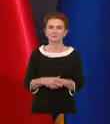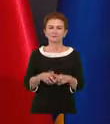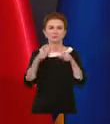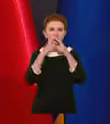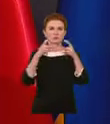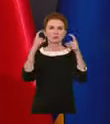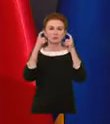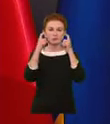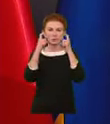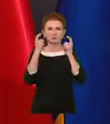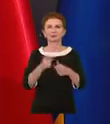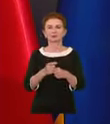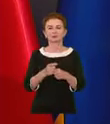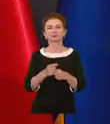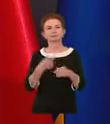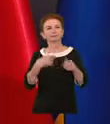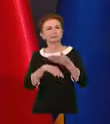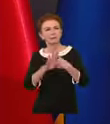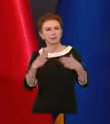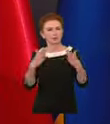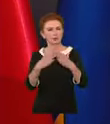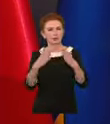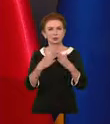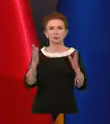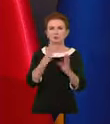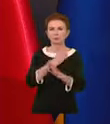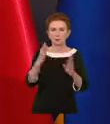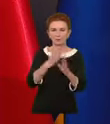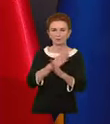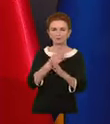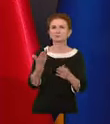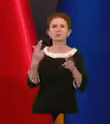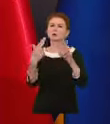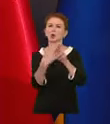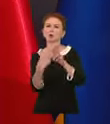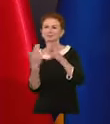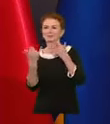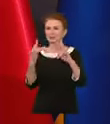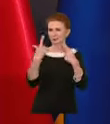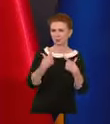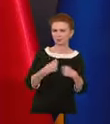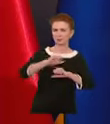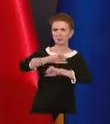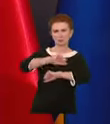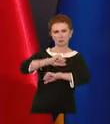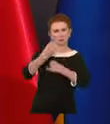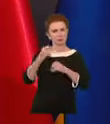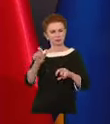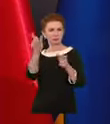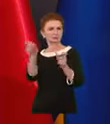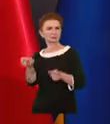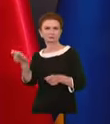twarzy w miejscach publicznych, tam gdzie mamy kontakt z drugą osobą, po to, żeby chronić innych. Po drugie,